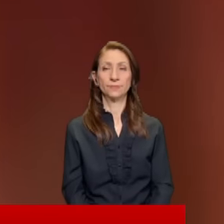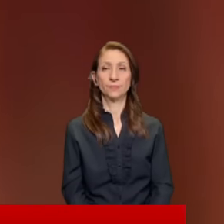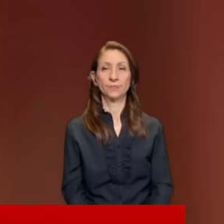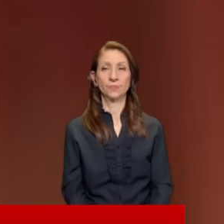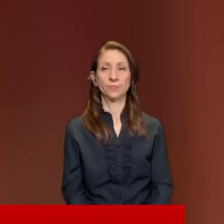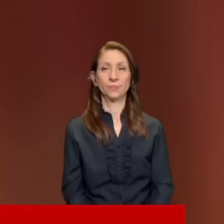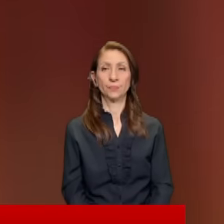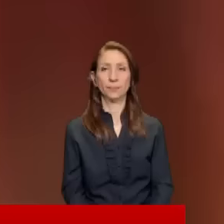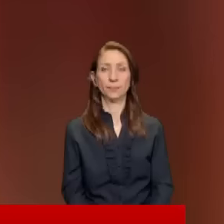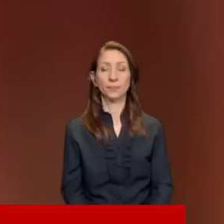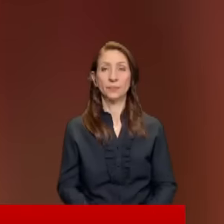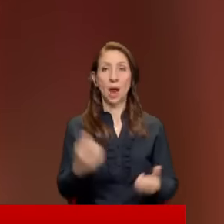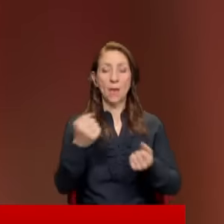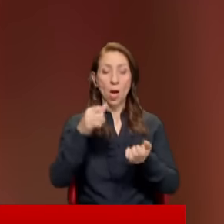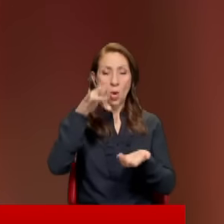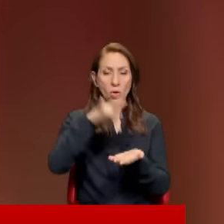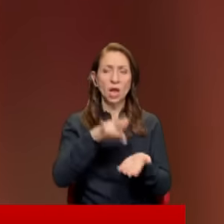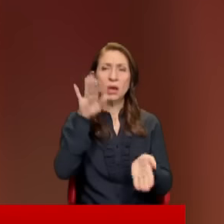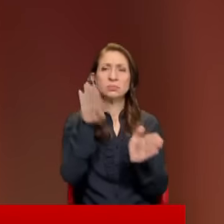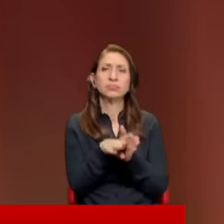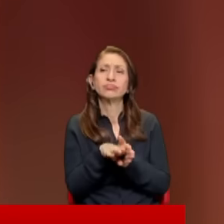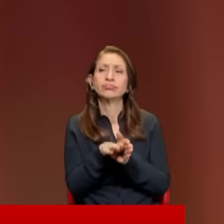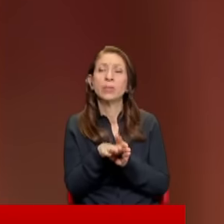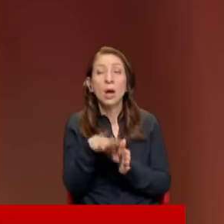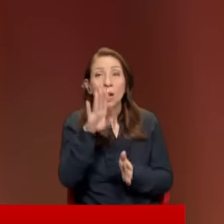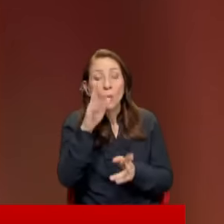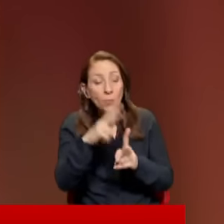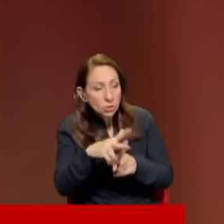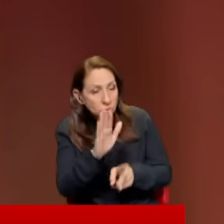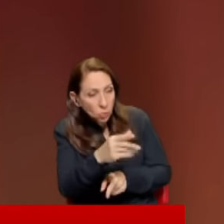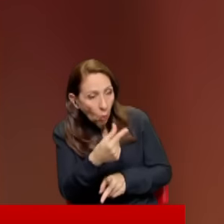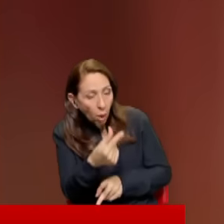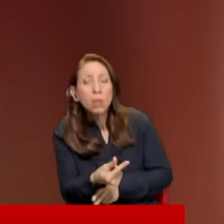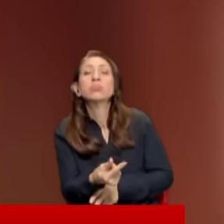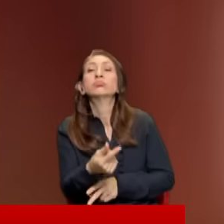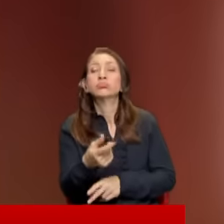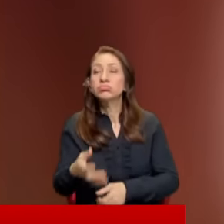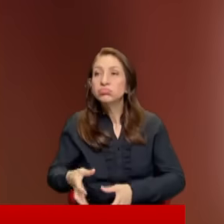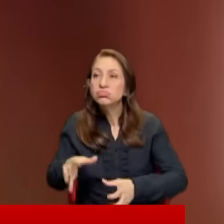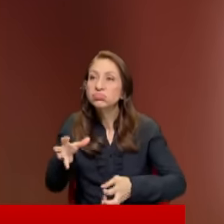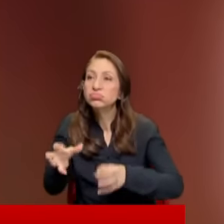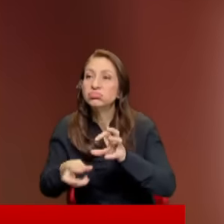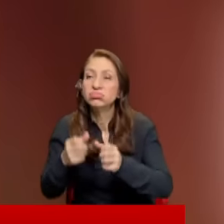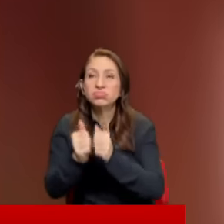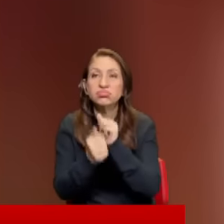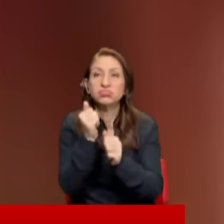çıktı aracı Yol ortasına Park ettiler uyarıda bulunan sivil polise saldırdılar